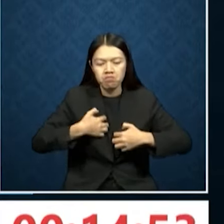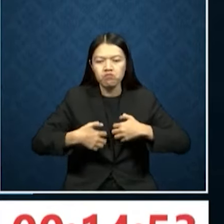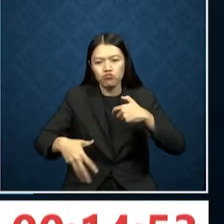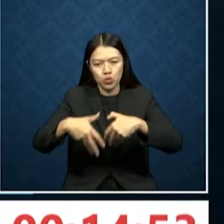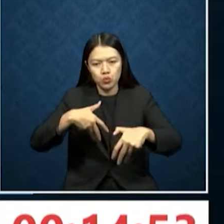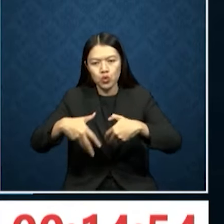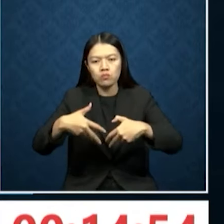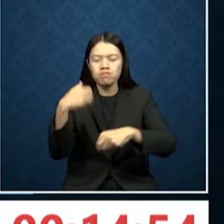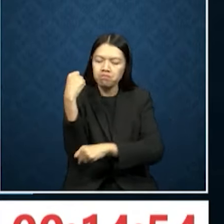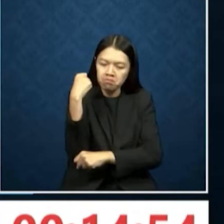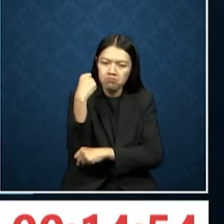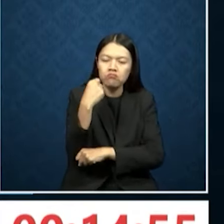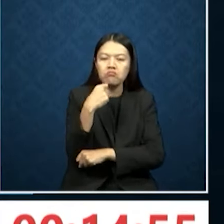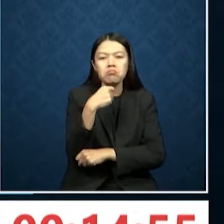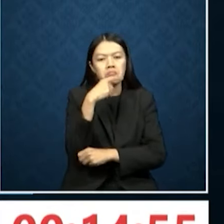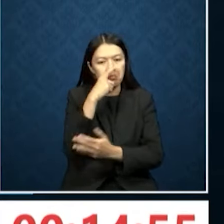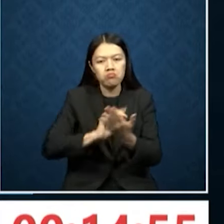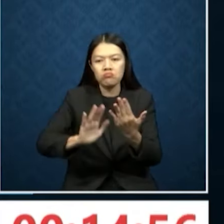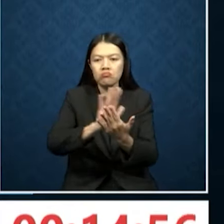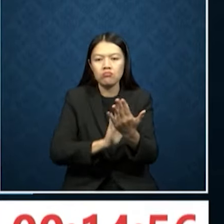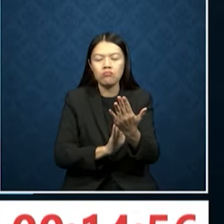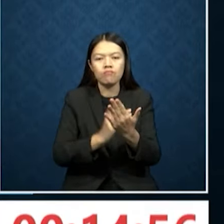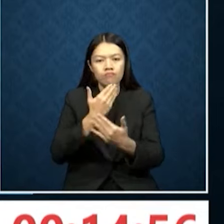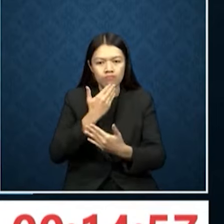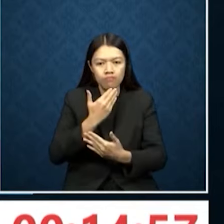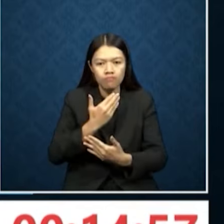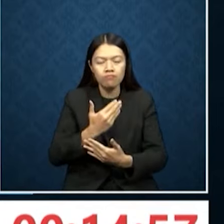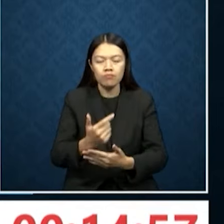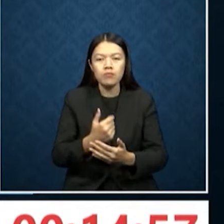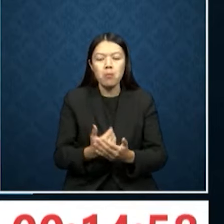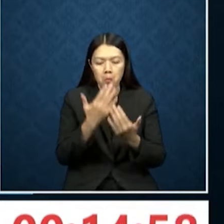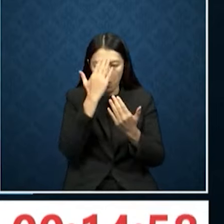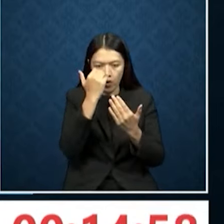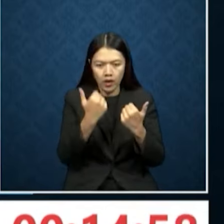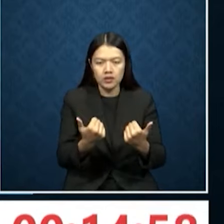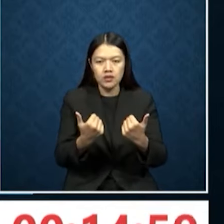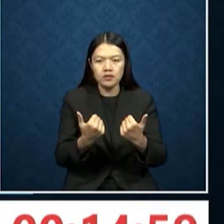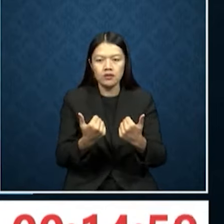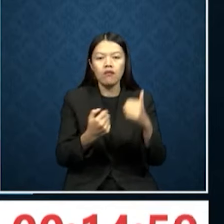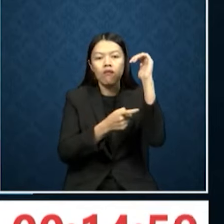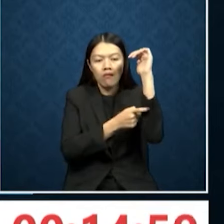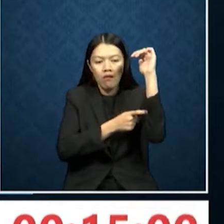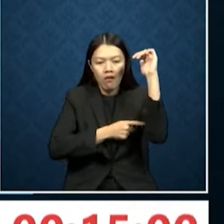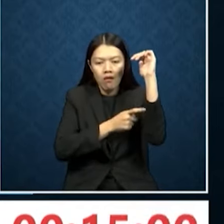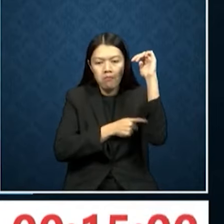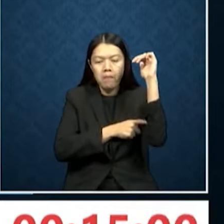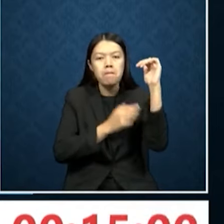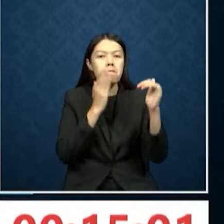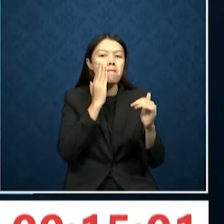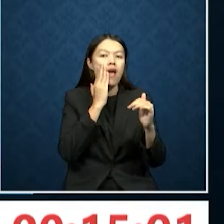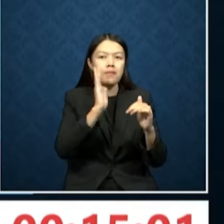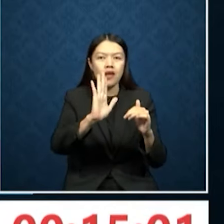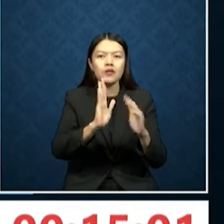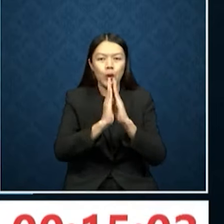ชาชนและชาติบ้านเมืองของเราด้วยเทอญเพราะที่นี่คือยางพาราไม่ใช่แป้งขอบคุณ